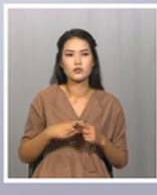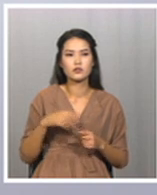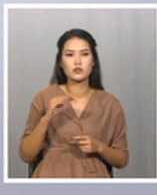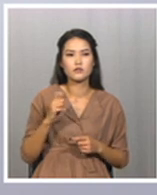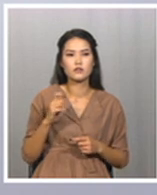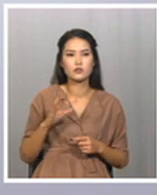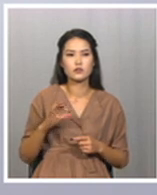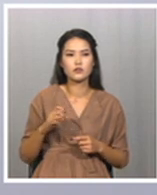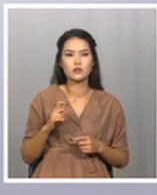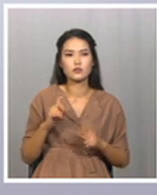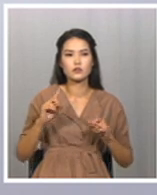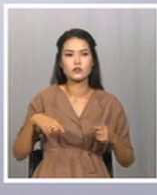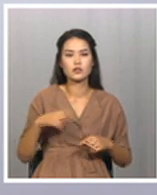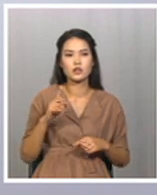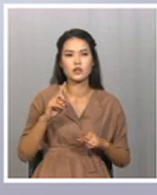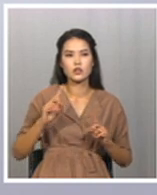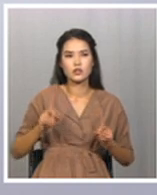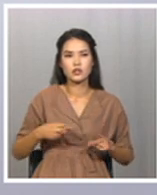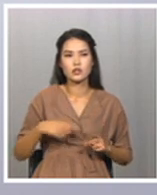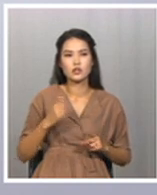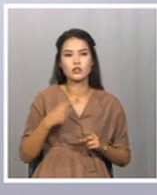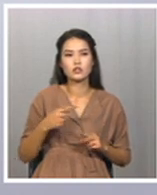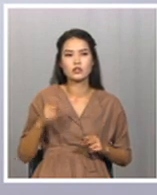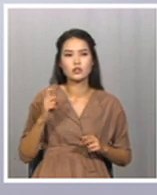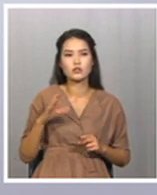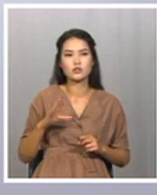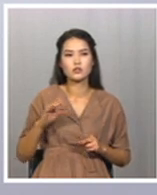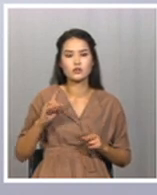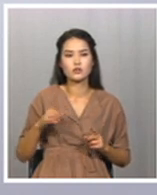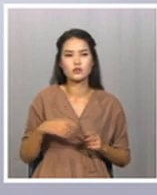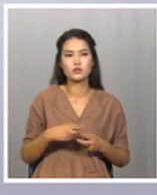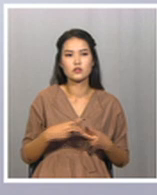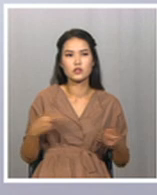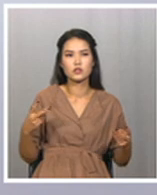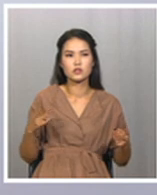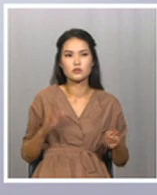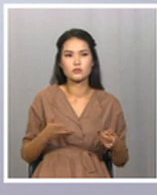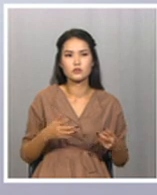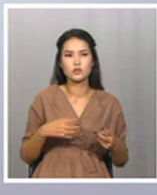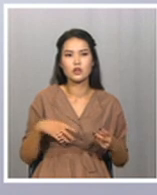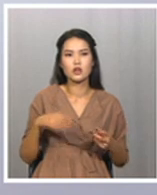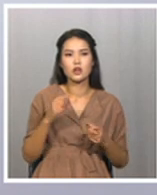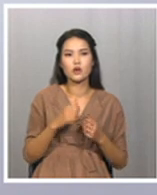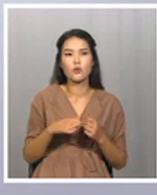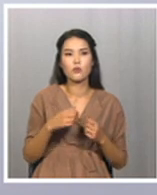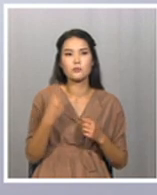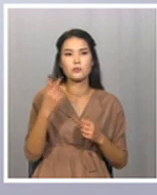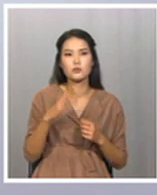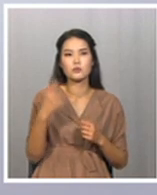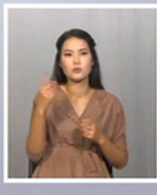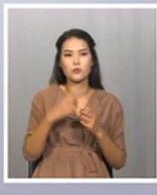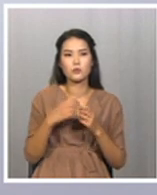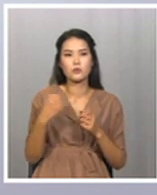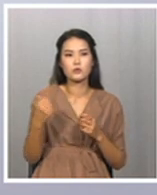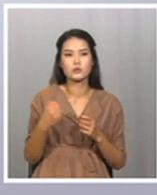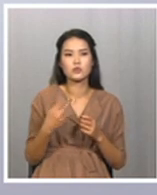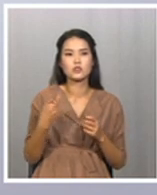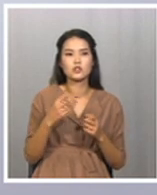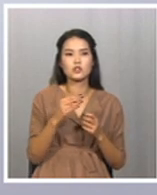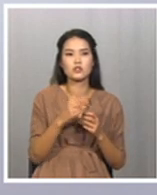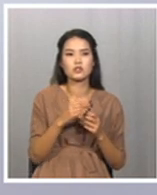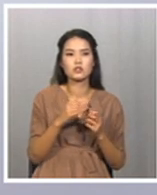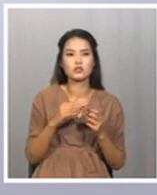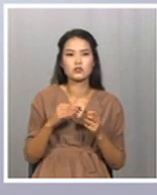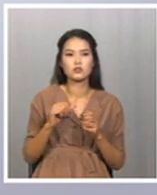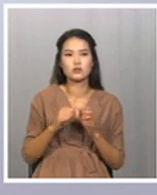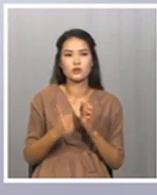x0 нүктелерінің мәндерін орнына қоямыз. x0-ден f ол бізде 10-ға тең болды, x0-ден f' ол бізде